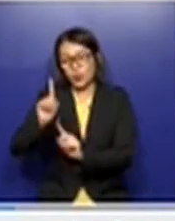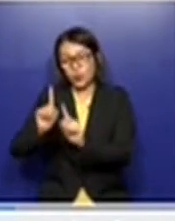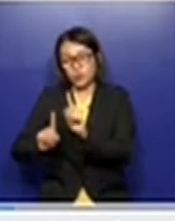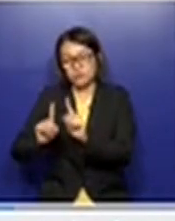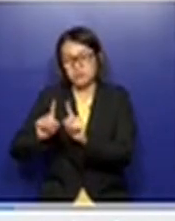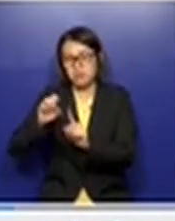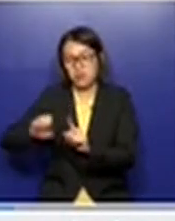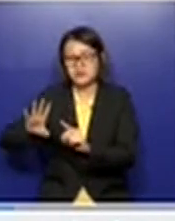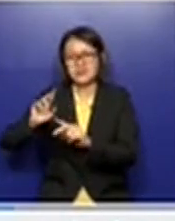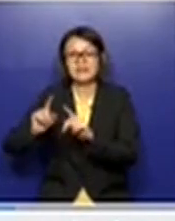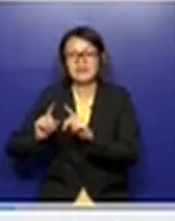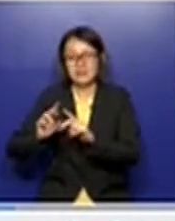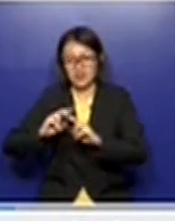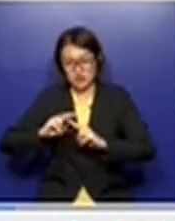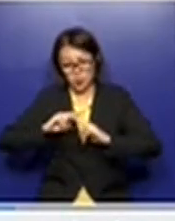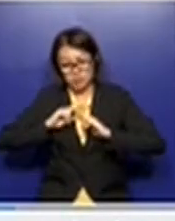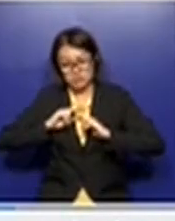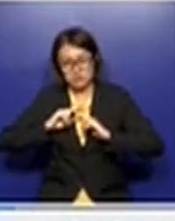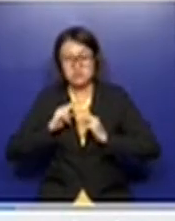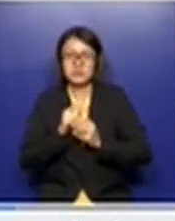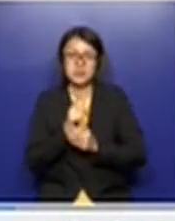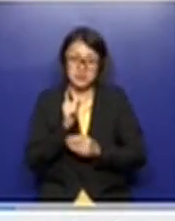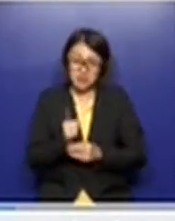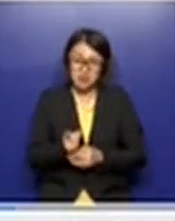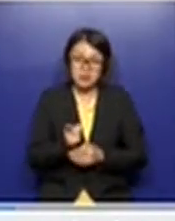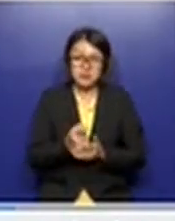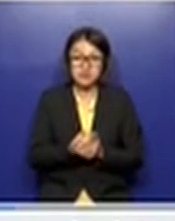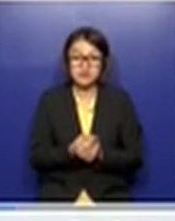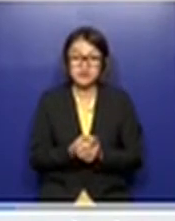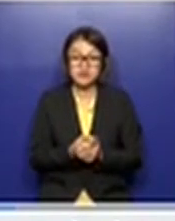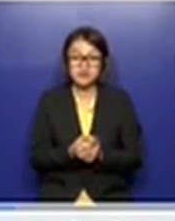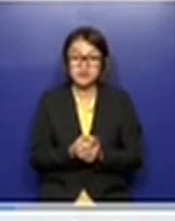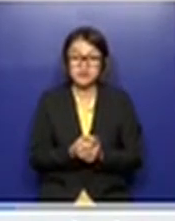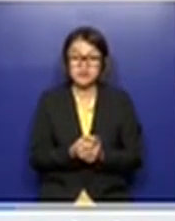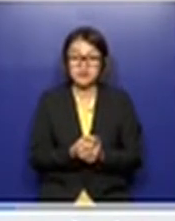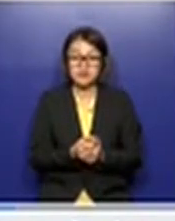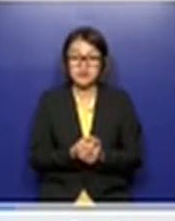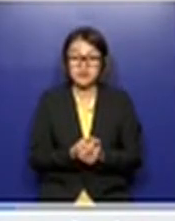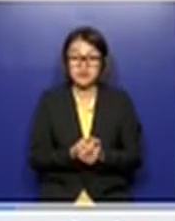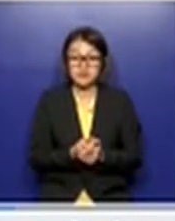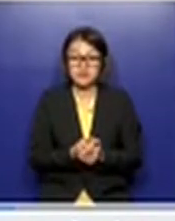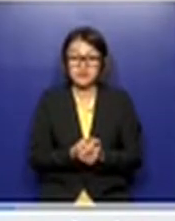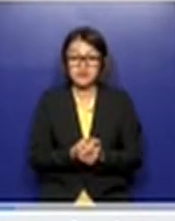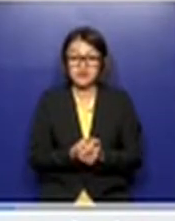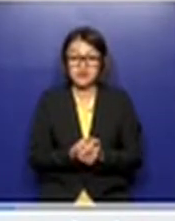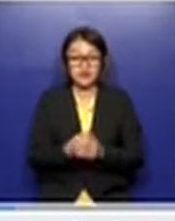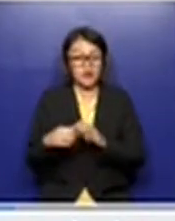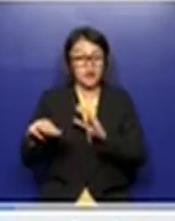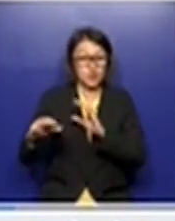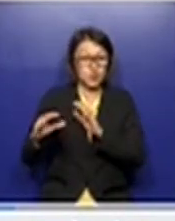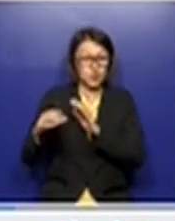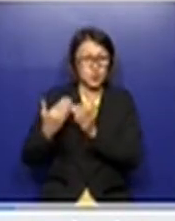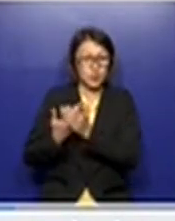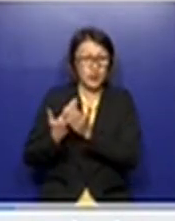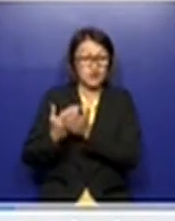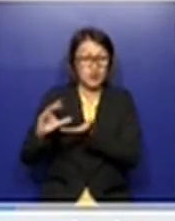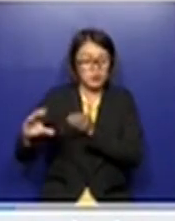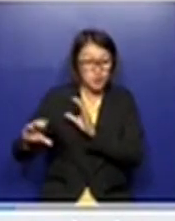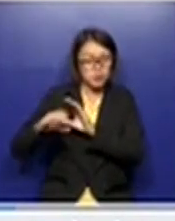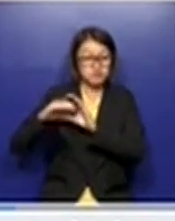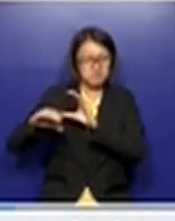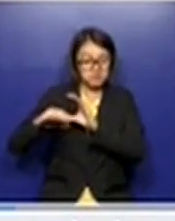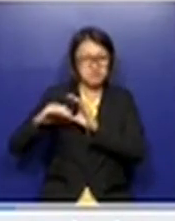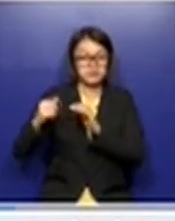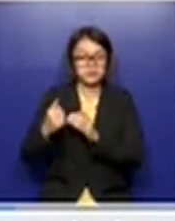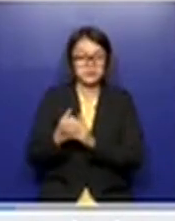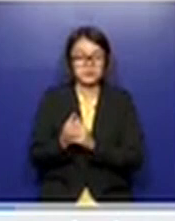นถ้าเป็นจริงเนี่ยเท่ากับท่านเปิดช่องเล็กๆเนี่ยครับให้กลุ่มทุนเข้ามาและก